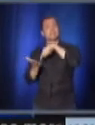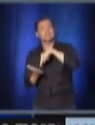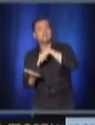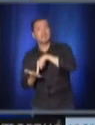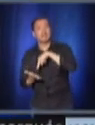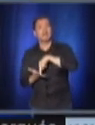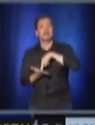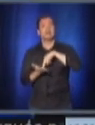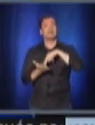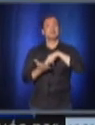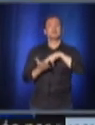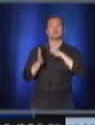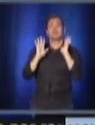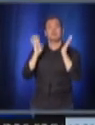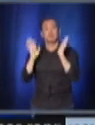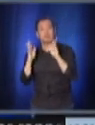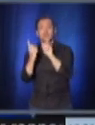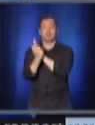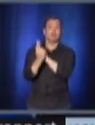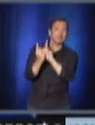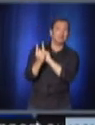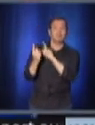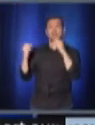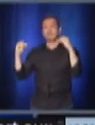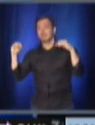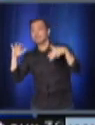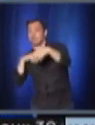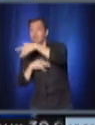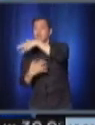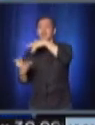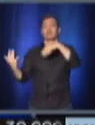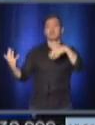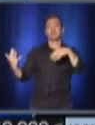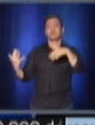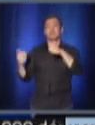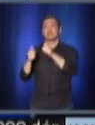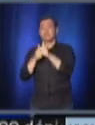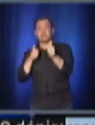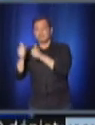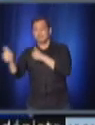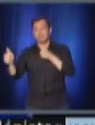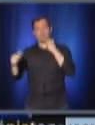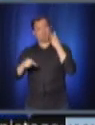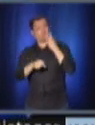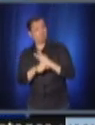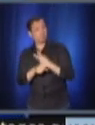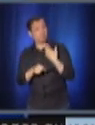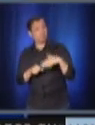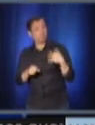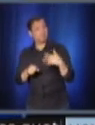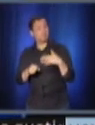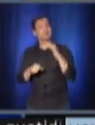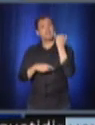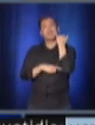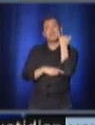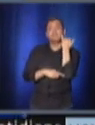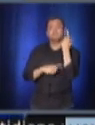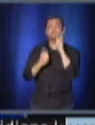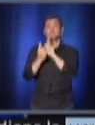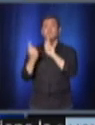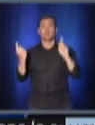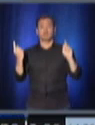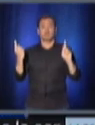debout de respecter le 2 mètres, n'est-ce pas? Surtout si vous vous déplacez à l'intérieur du bar.